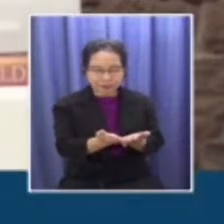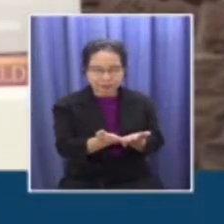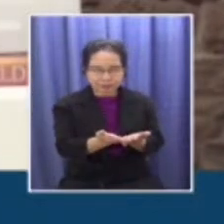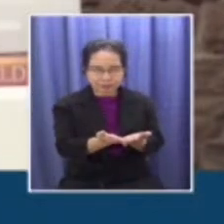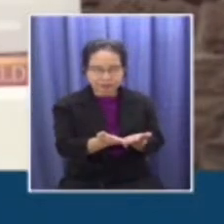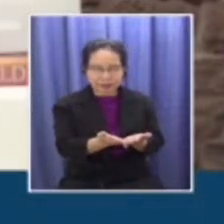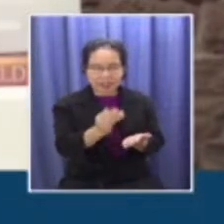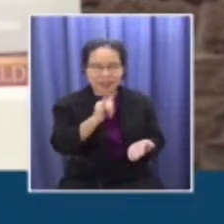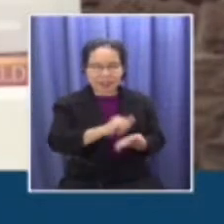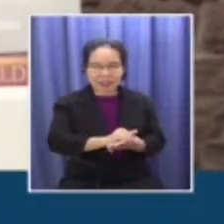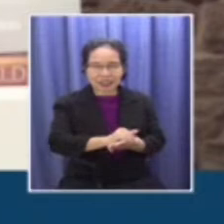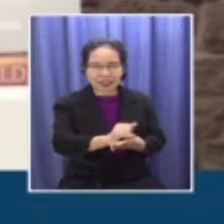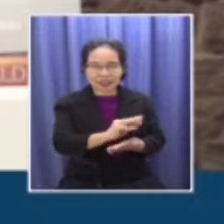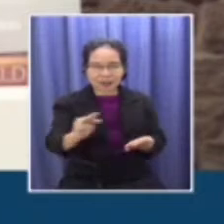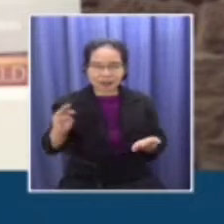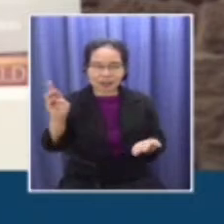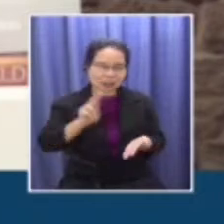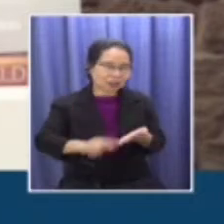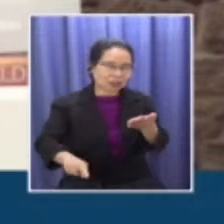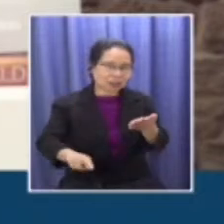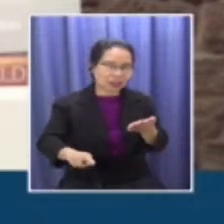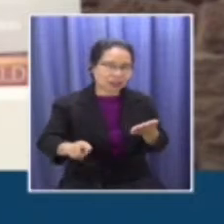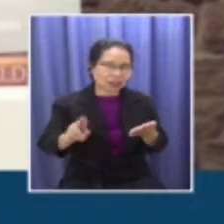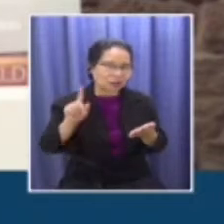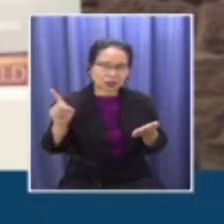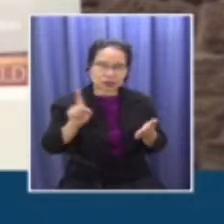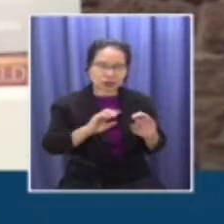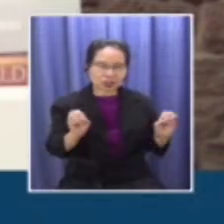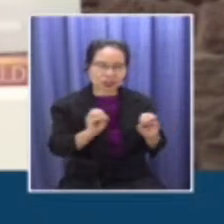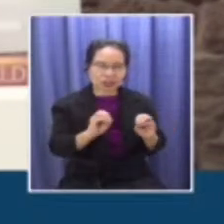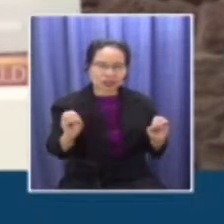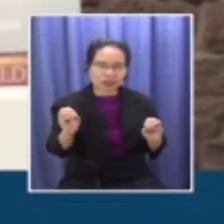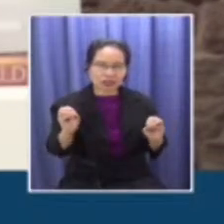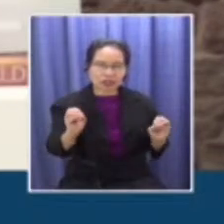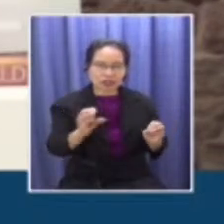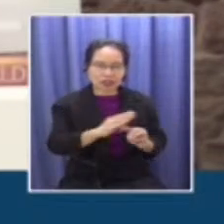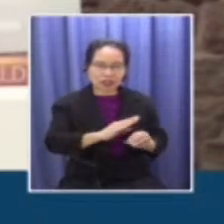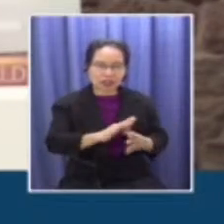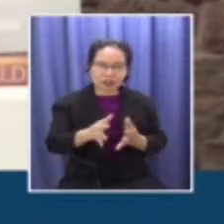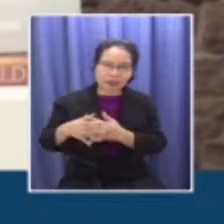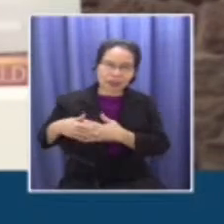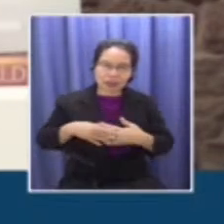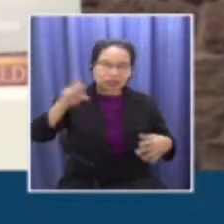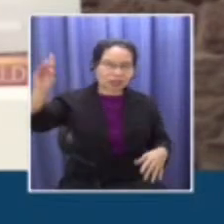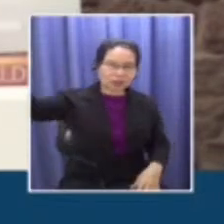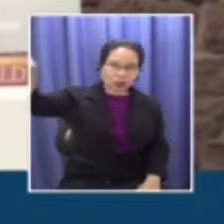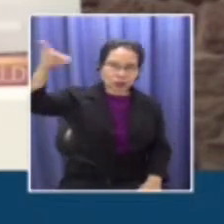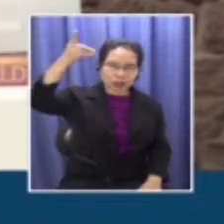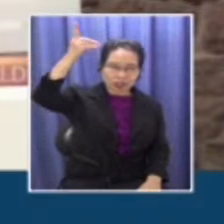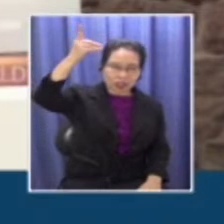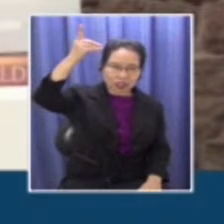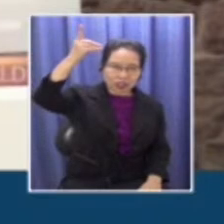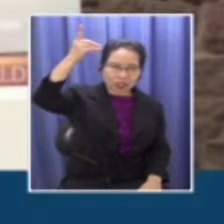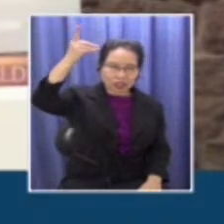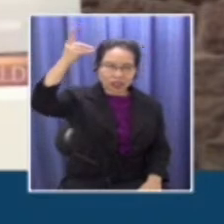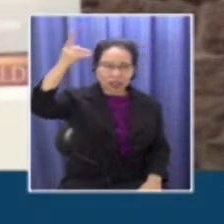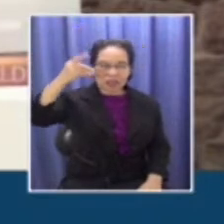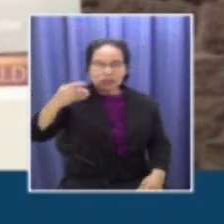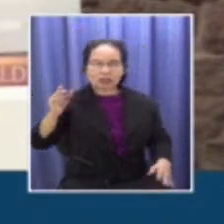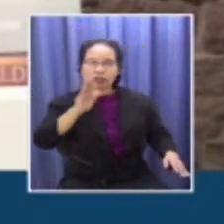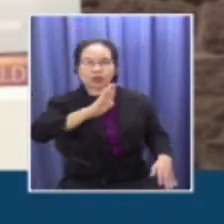ɔmo nyinaa nsa na yɛ bɛma wanu mu adwuma no ɔmo de ɔmo nsa to Twerɛ Kronkron ne so edin se